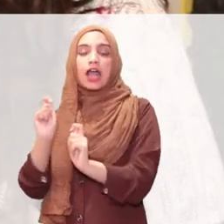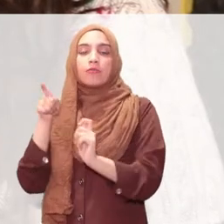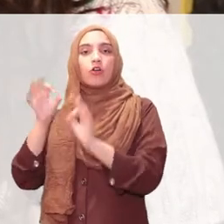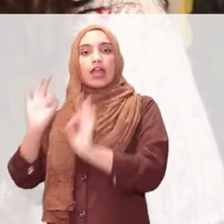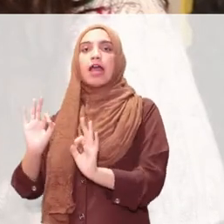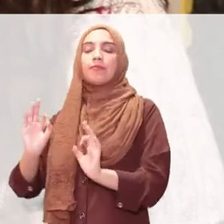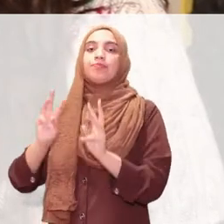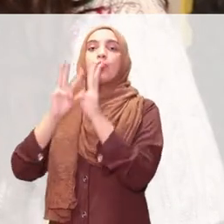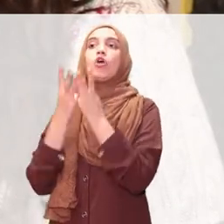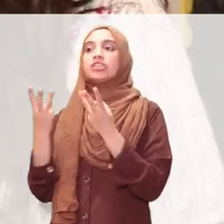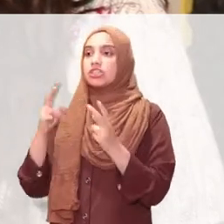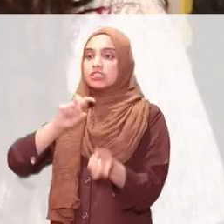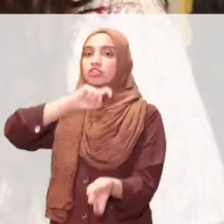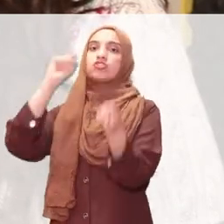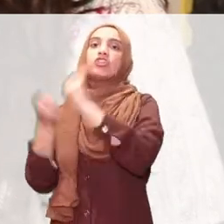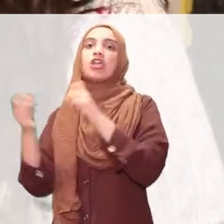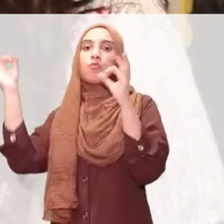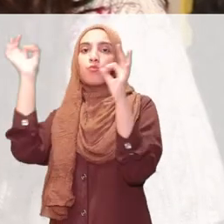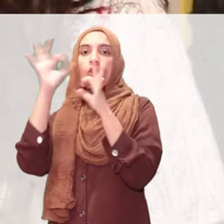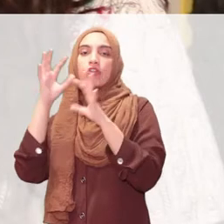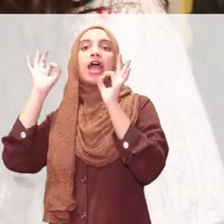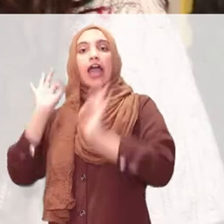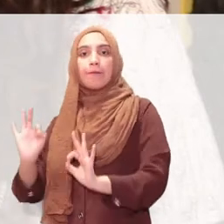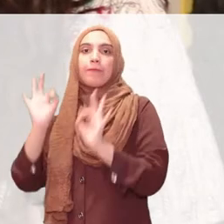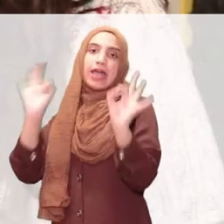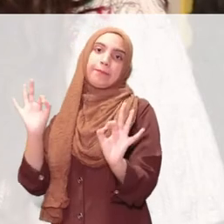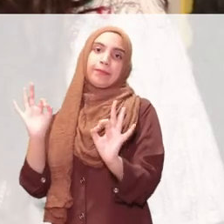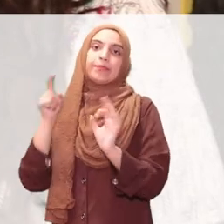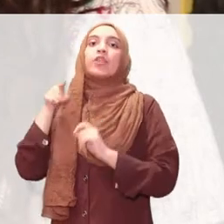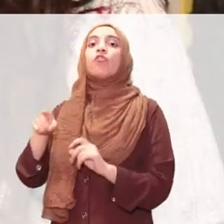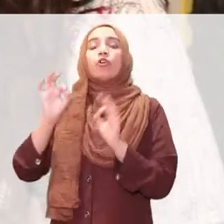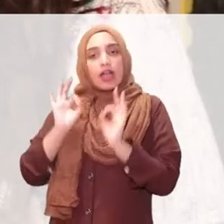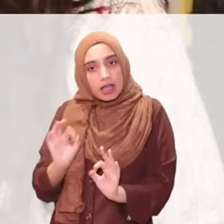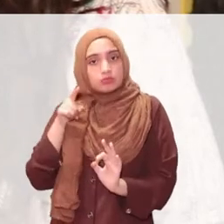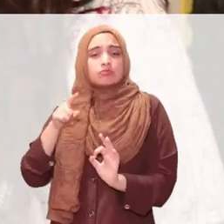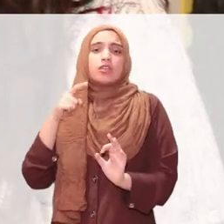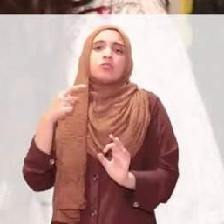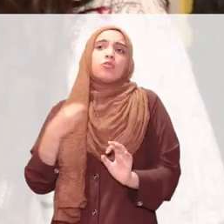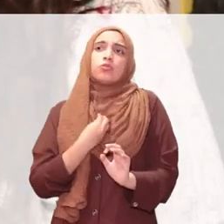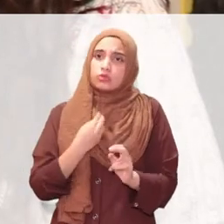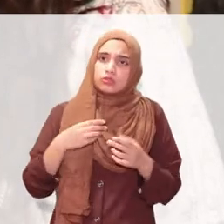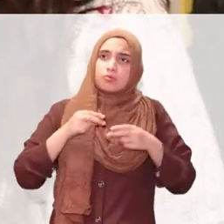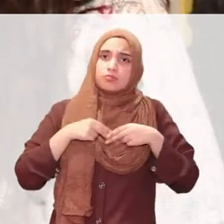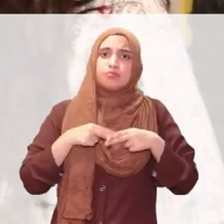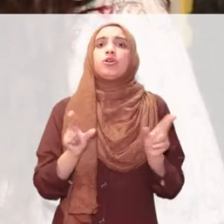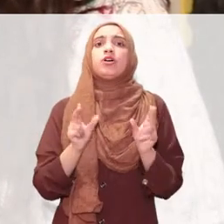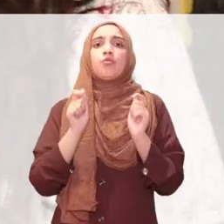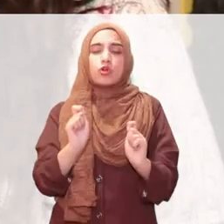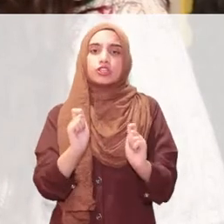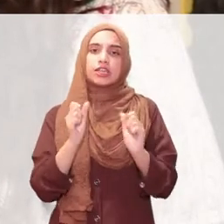अध्ययन शिक्षण सूर्यवंशी पूर्व से फ्रॉम बैंक अकाउंट एक्सप्रेस से ज़ोर तो